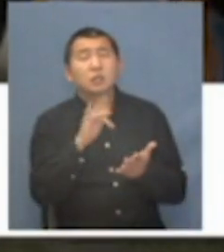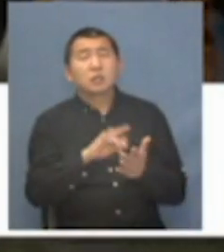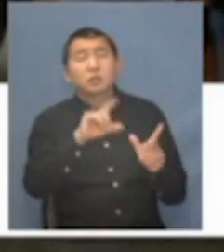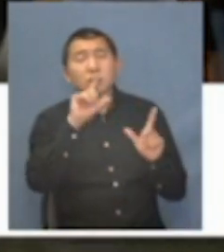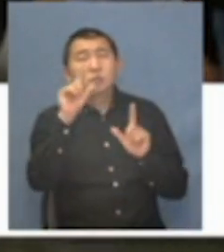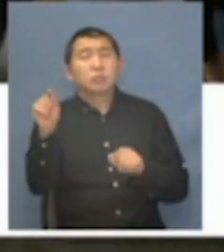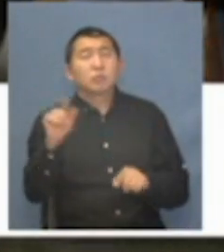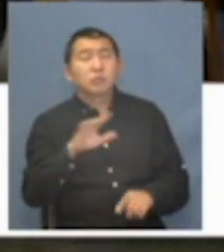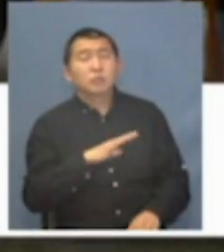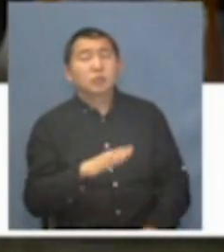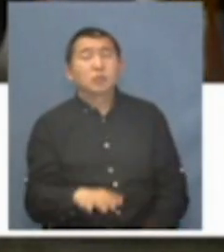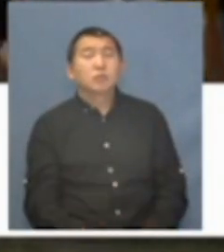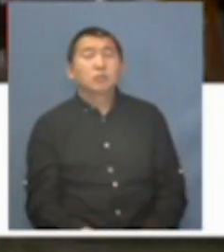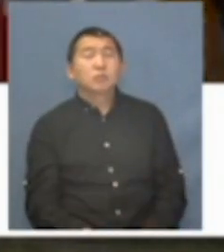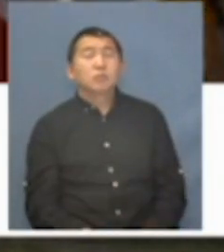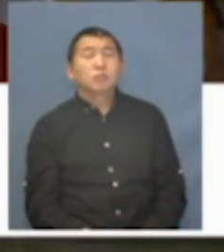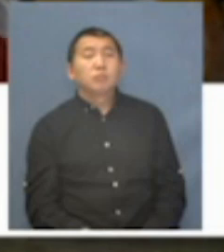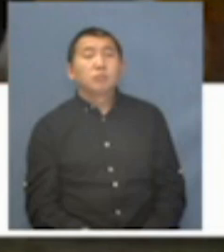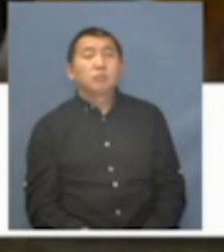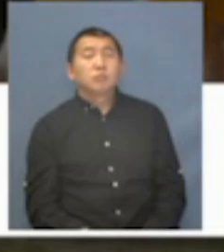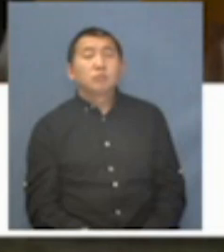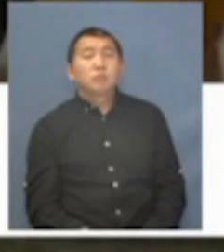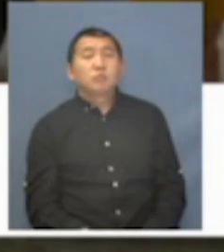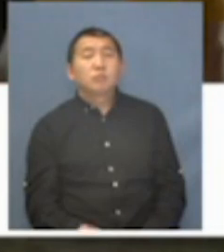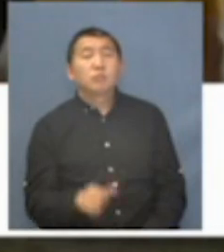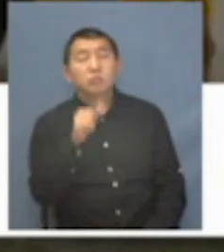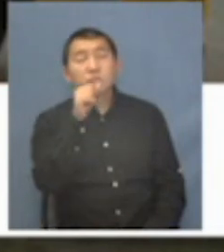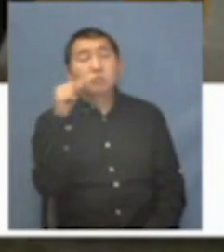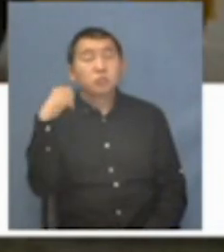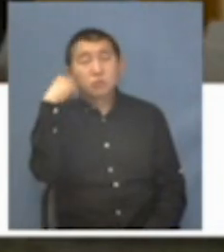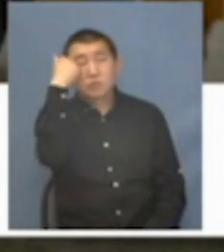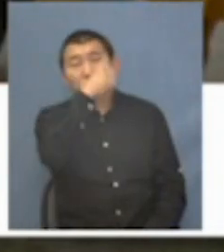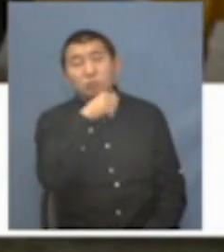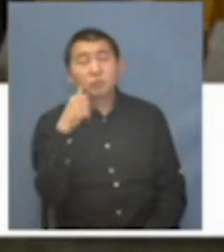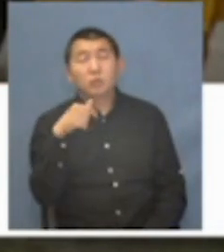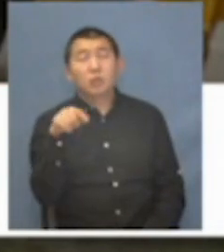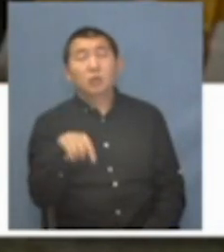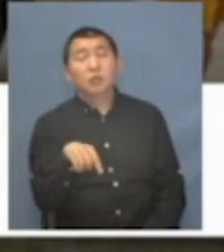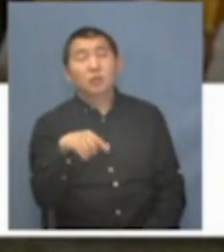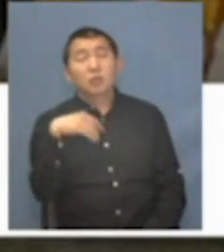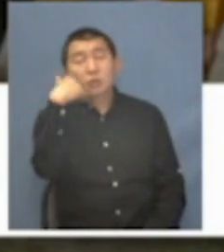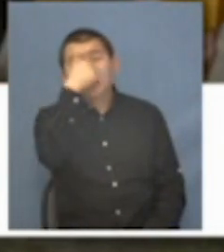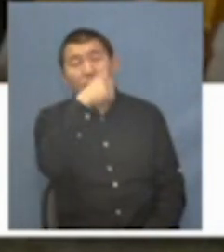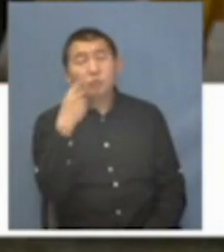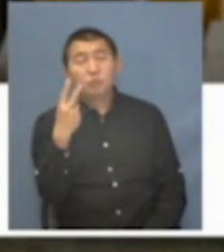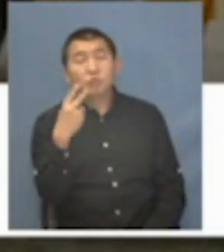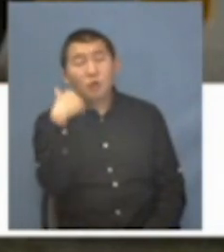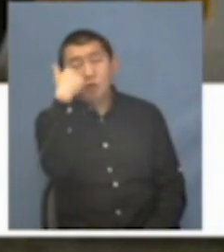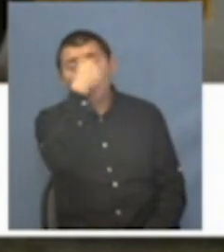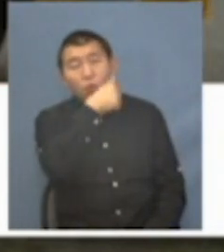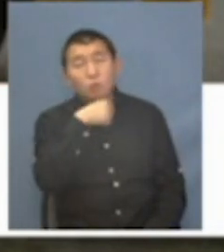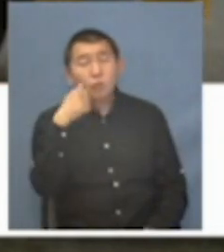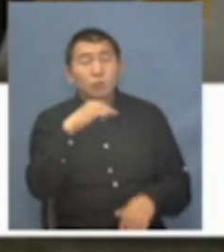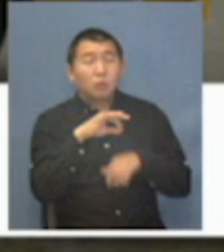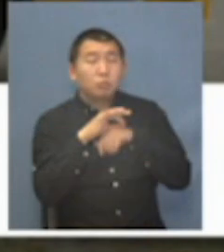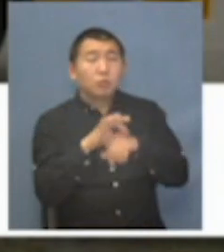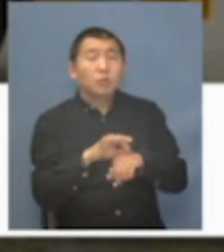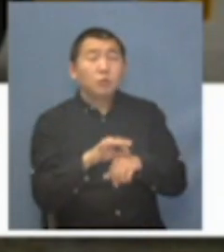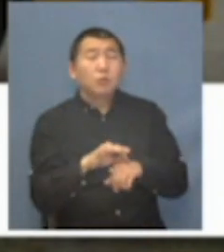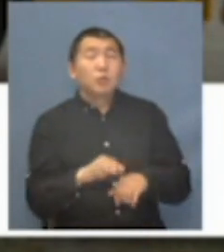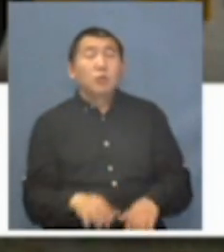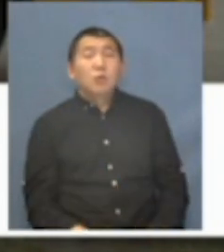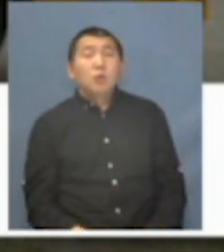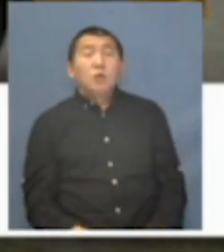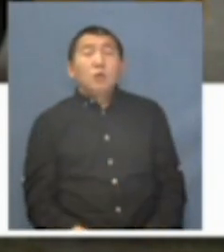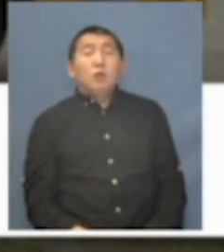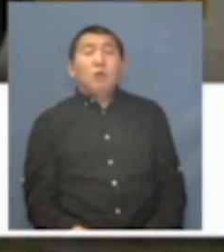бағдарламаның жүзеге асып жатқанына міне 2-ші жыл болды. Былтырғы жылы бұл әкімнің қолдауымен, Шығыс Қазақстан облысының білім басқармасының